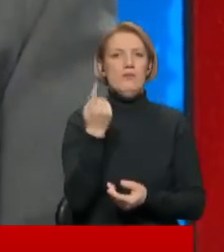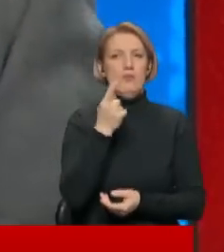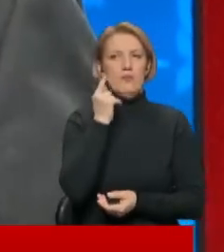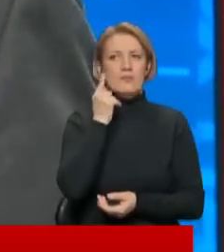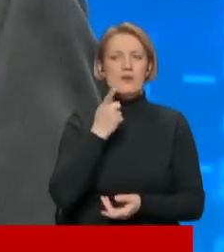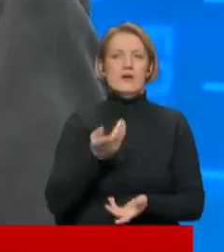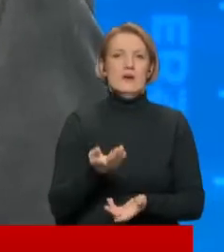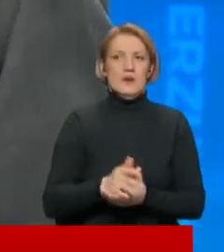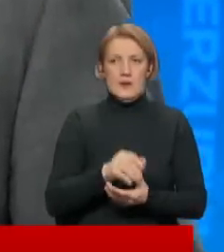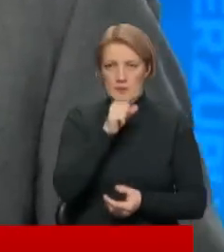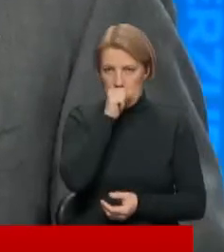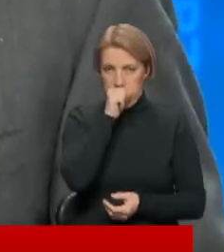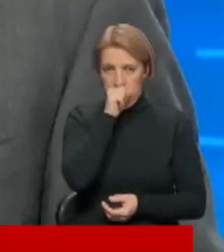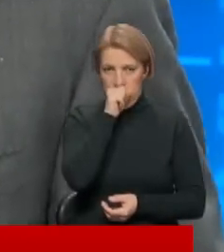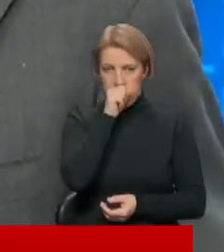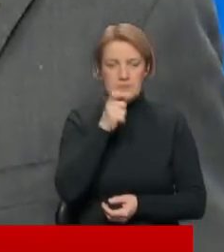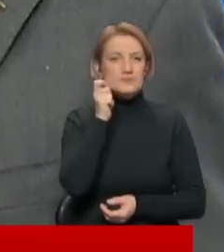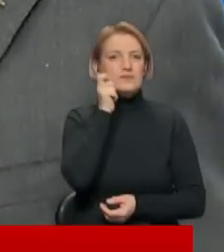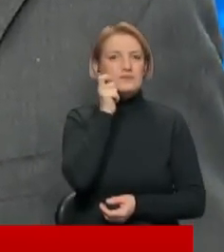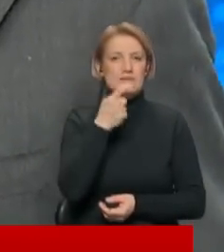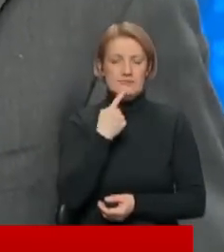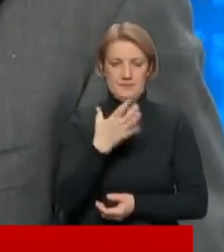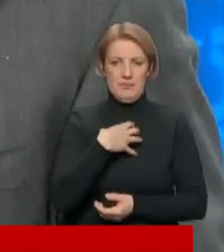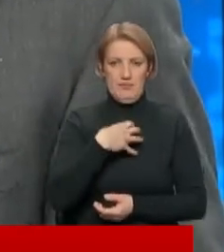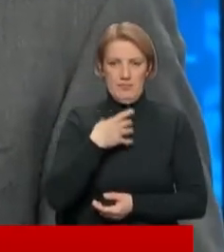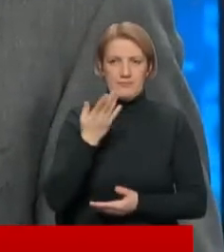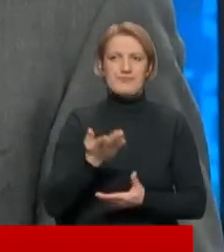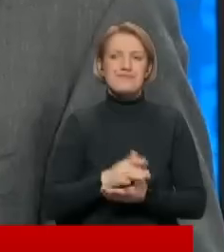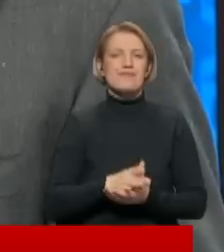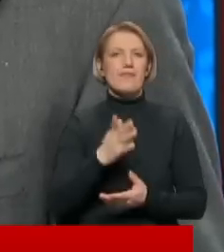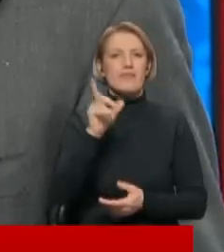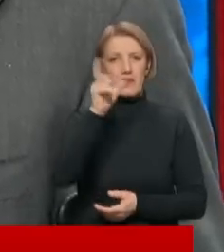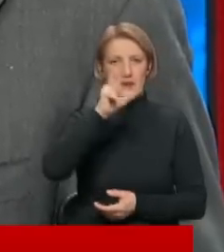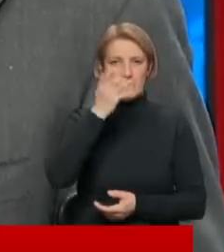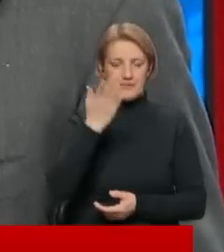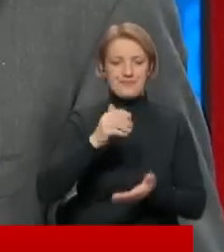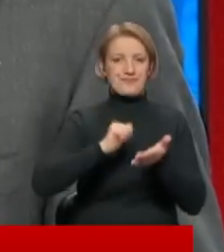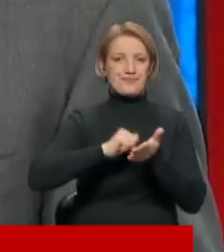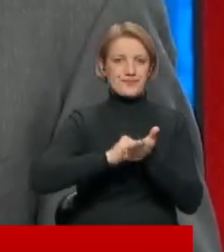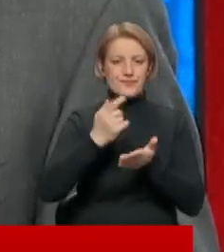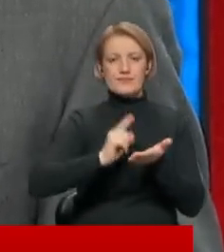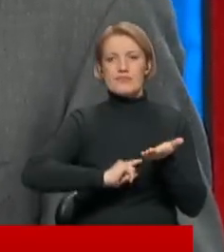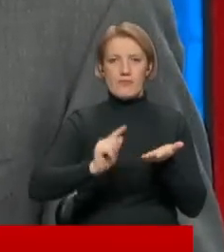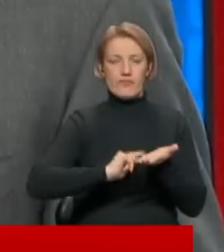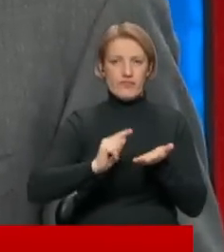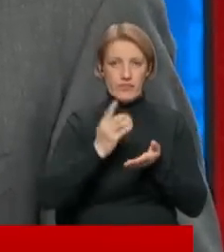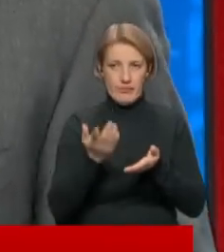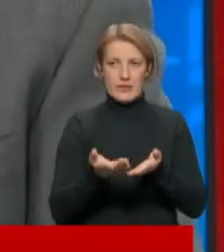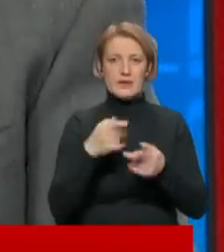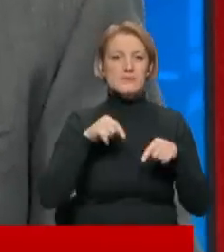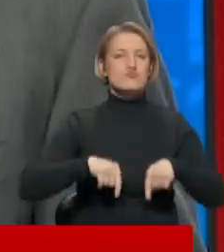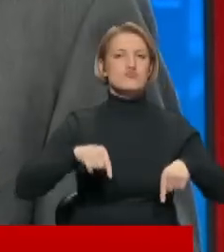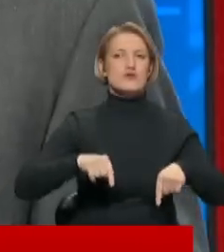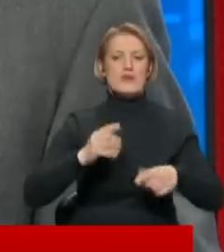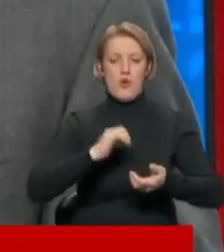dışında Güya kendine muhafazakar diyen entelektüelleri Aydınlara gazetecileri yazarları ve